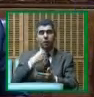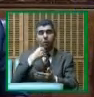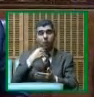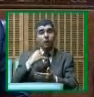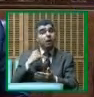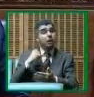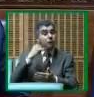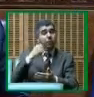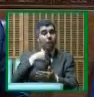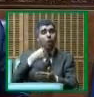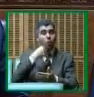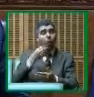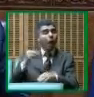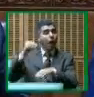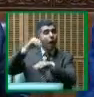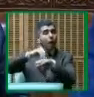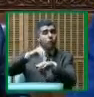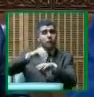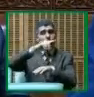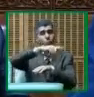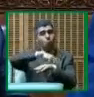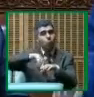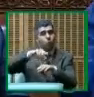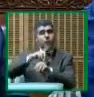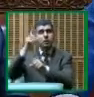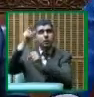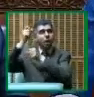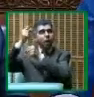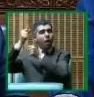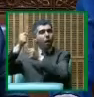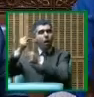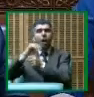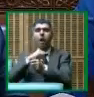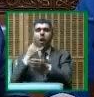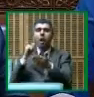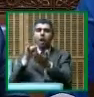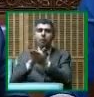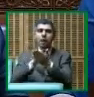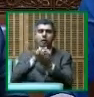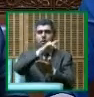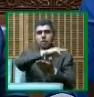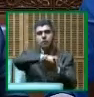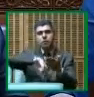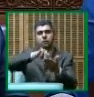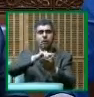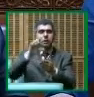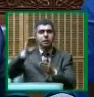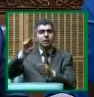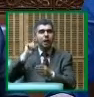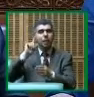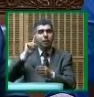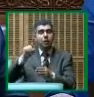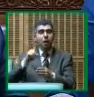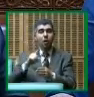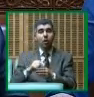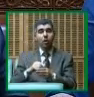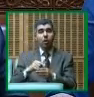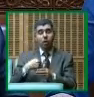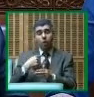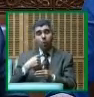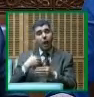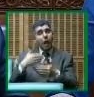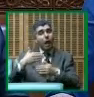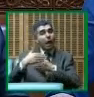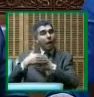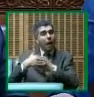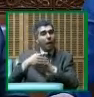أريد بدوري أن أجدد التعازي ومشاعر المواساة لأسر الضحايا، وكذلك أن نعبر